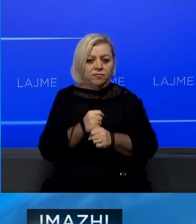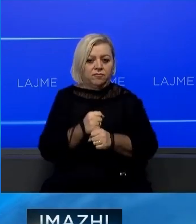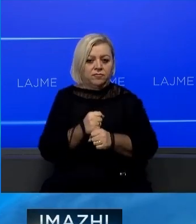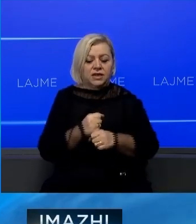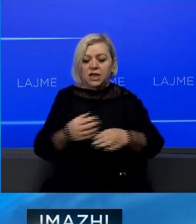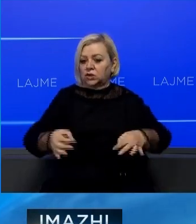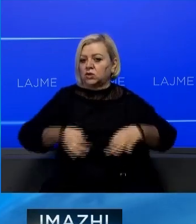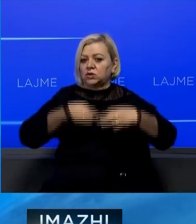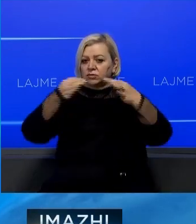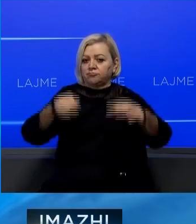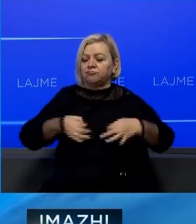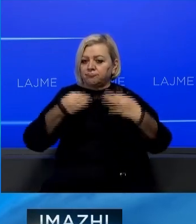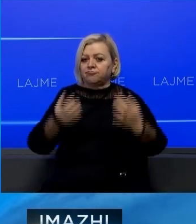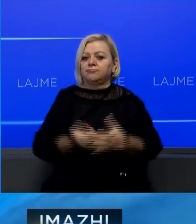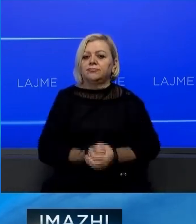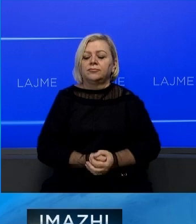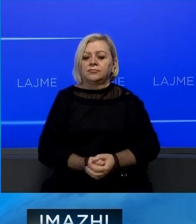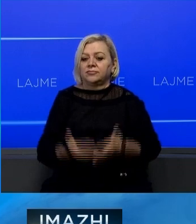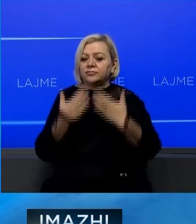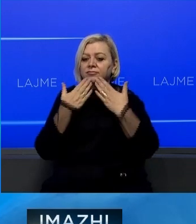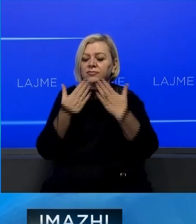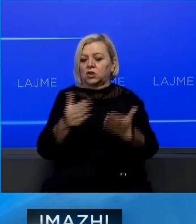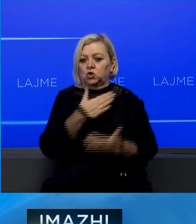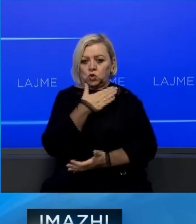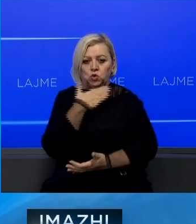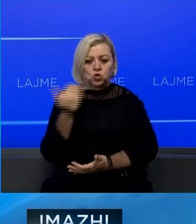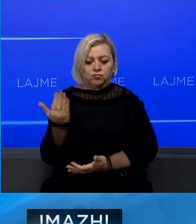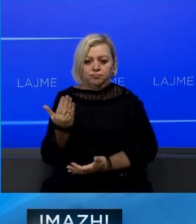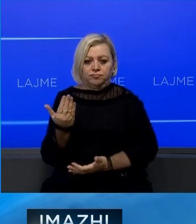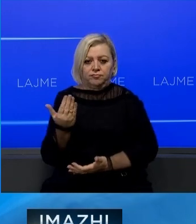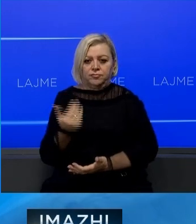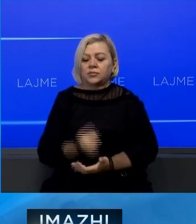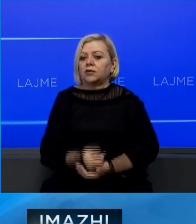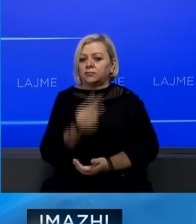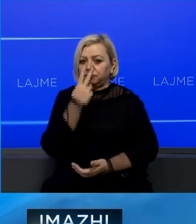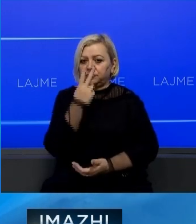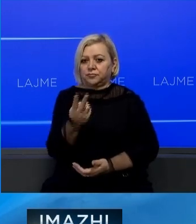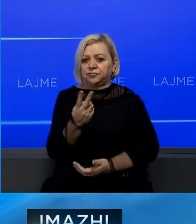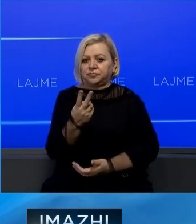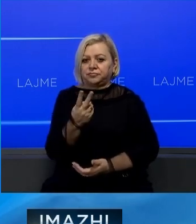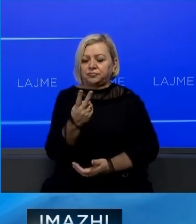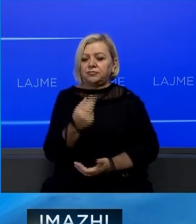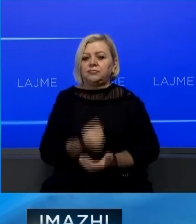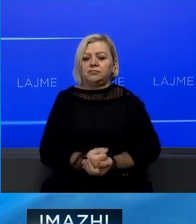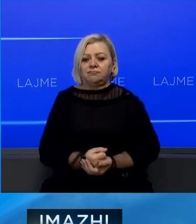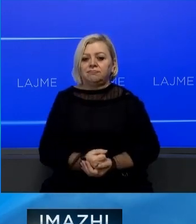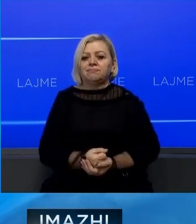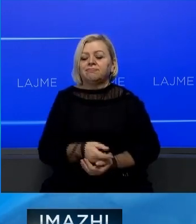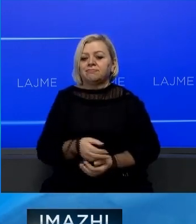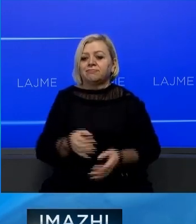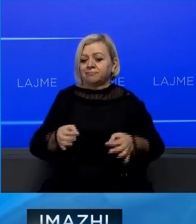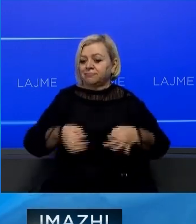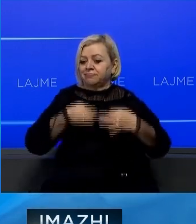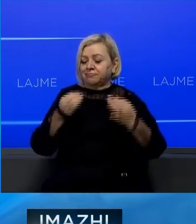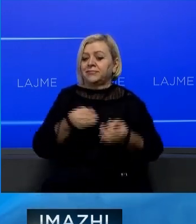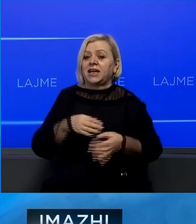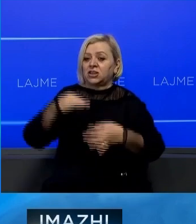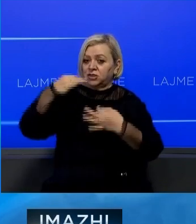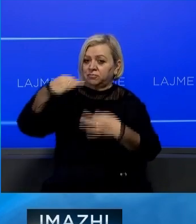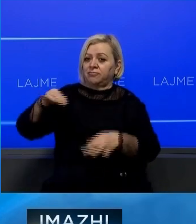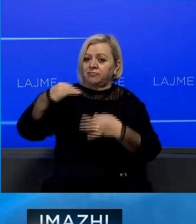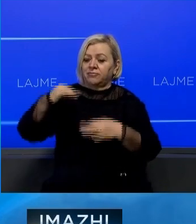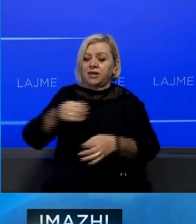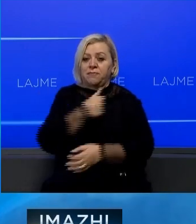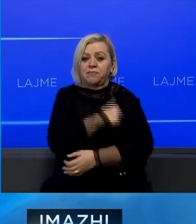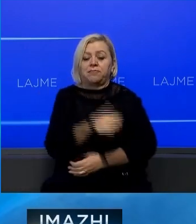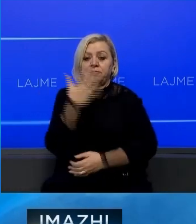solemnitetit të ndarjes së këtyre çmimeve. Falenderoj shumë për vlerësimet, mirë po shihet se ju po na plotësoni në mënyrën më të mirë të mundshme me ndarjen e këtyre çmimeve pas